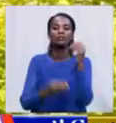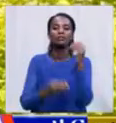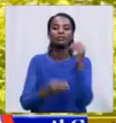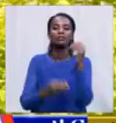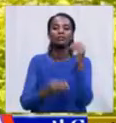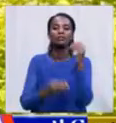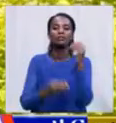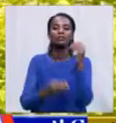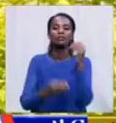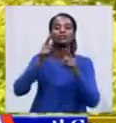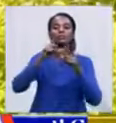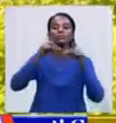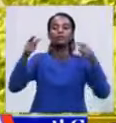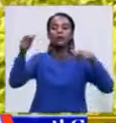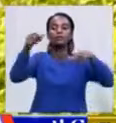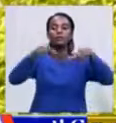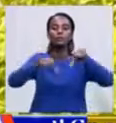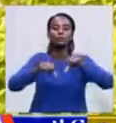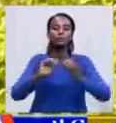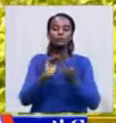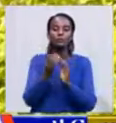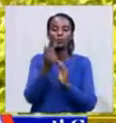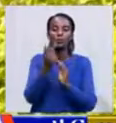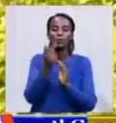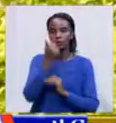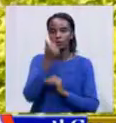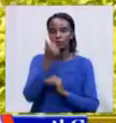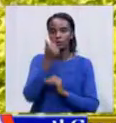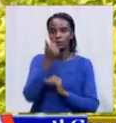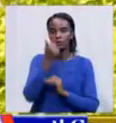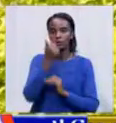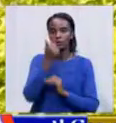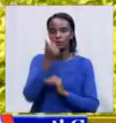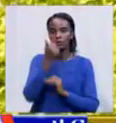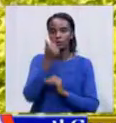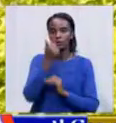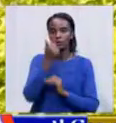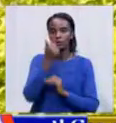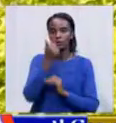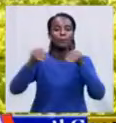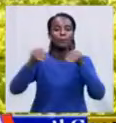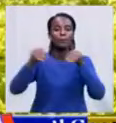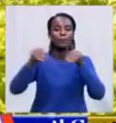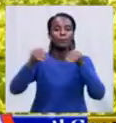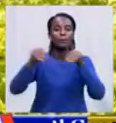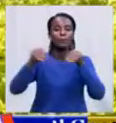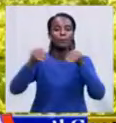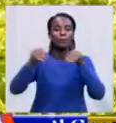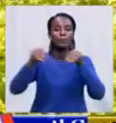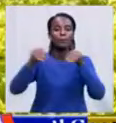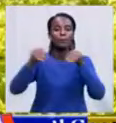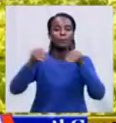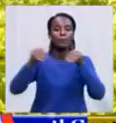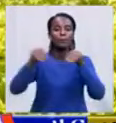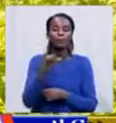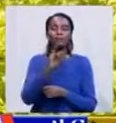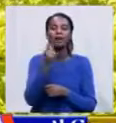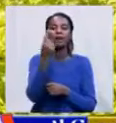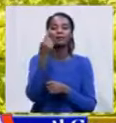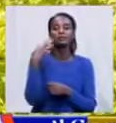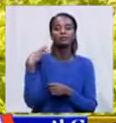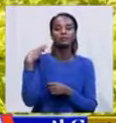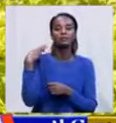ትልቅ አስተዋጽኦ እንዳለው ይታመናል። ለዚህ ደግሞ ሁሉም መረባረብ እንዳለበት ነው የሚገባኝ። እኔም ያው እንደ አንድ